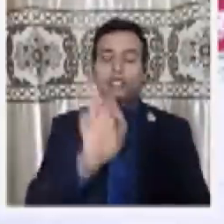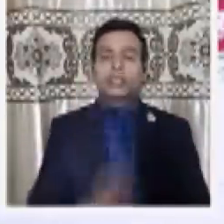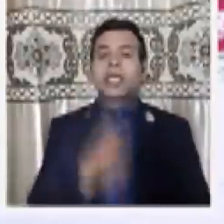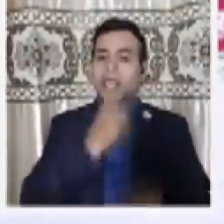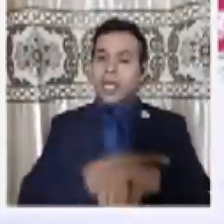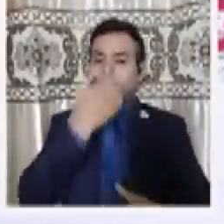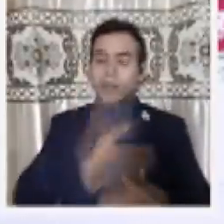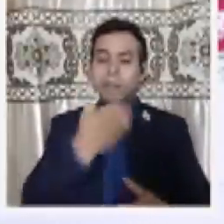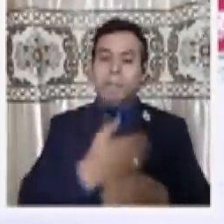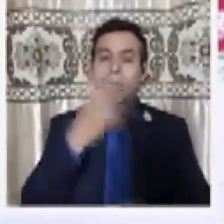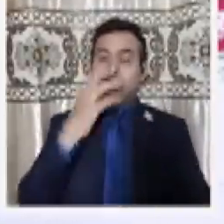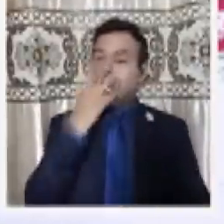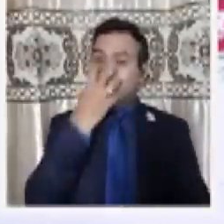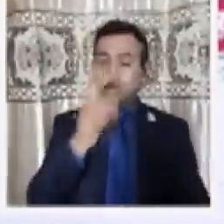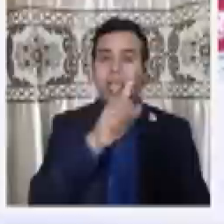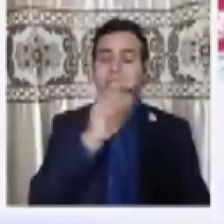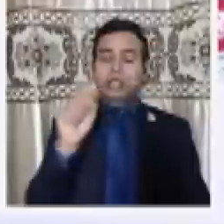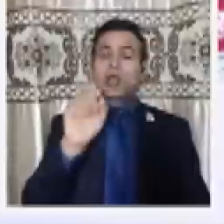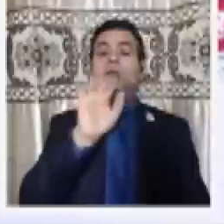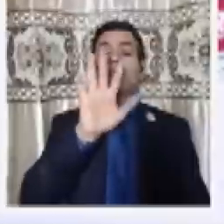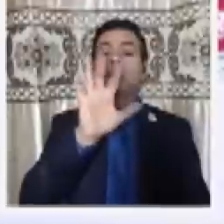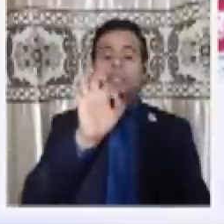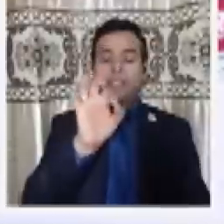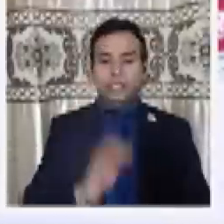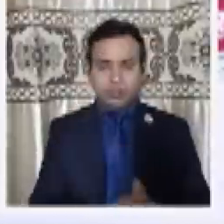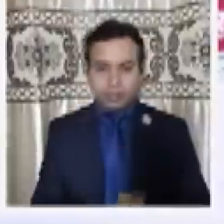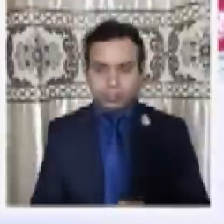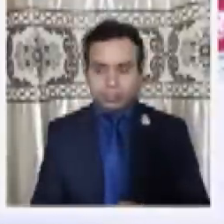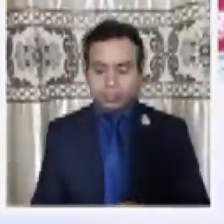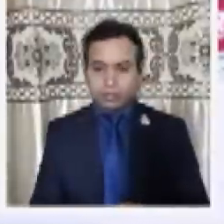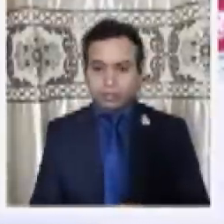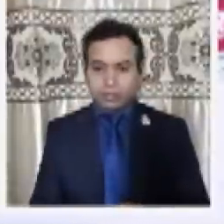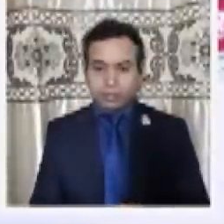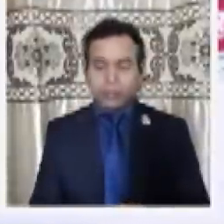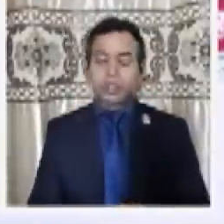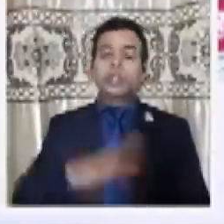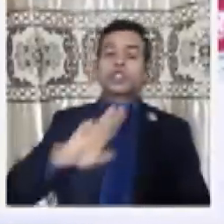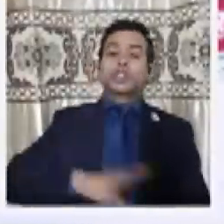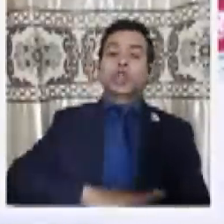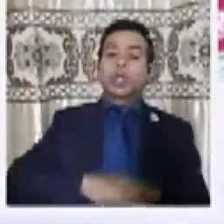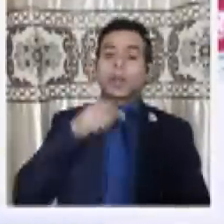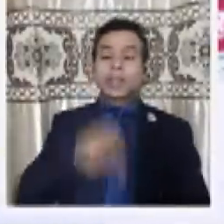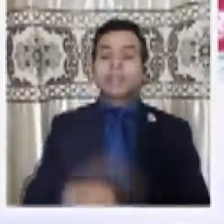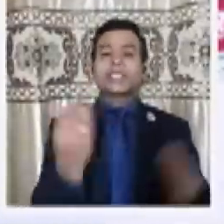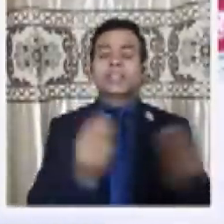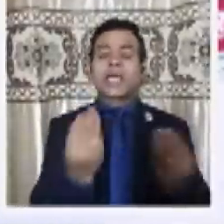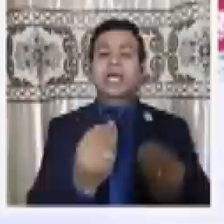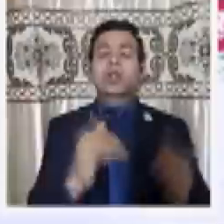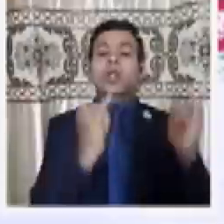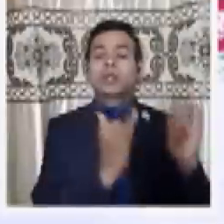খালি আছে 40টি। ঢাকা মহানগরীতে ভেন্টিলেটরের সংখ্যা 150টি।